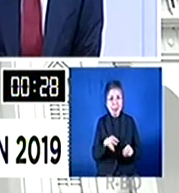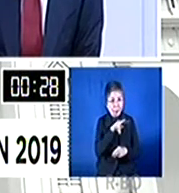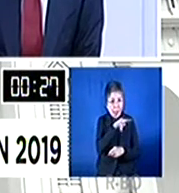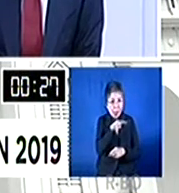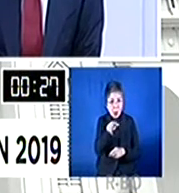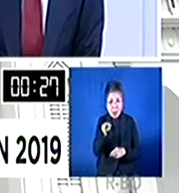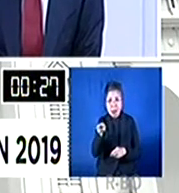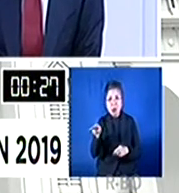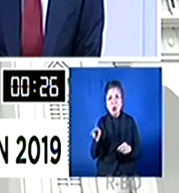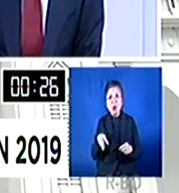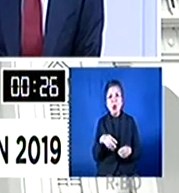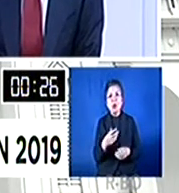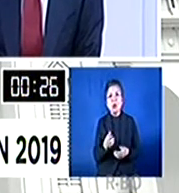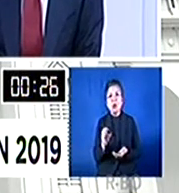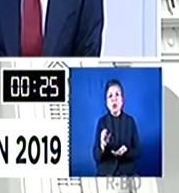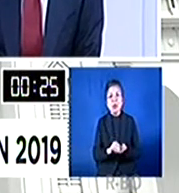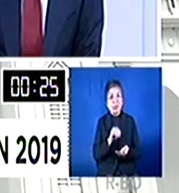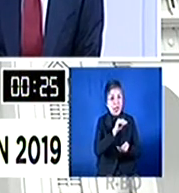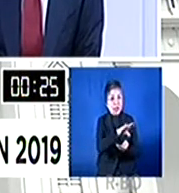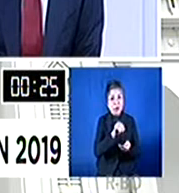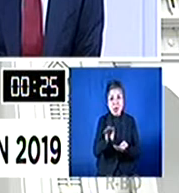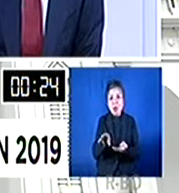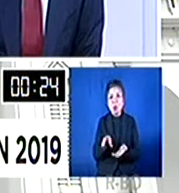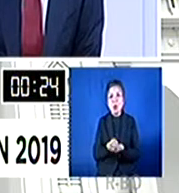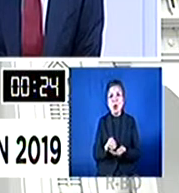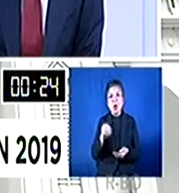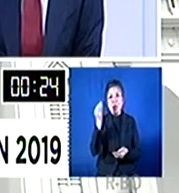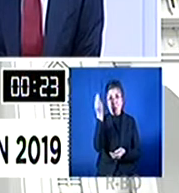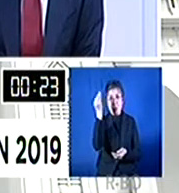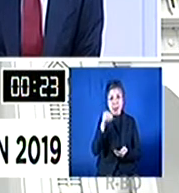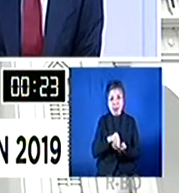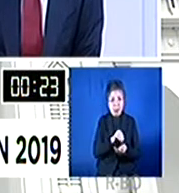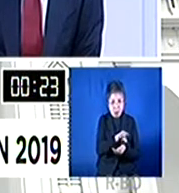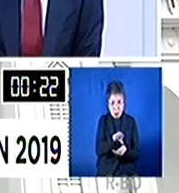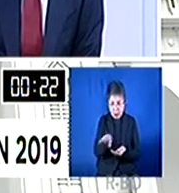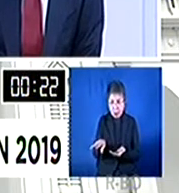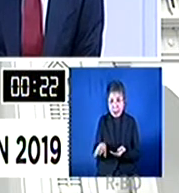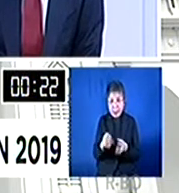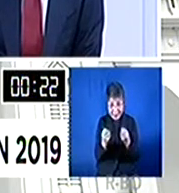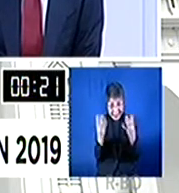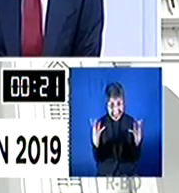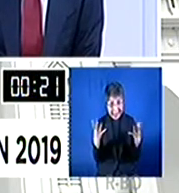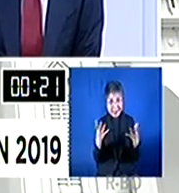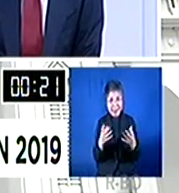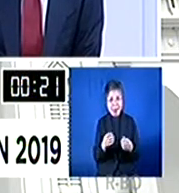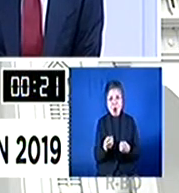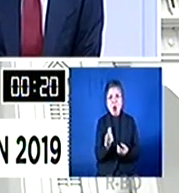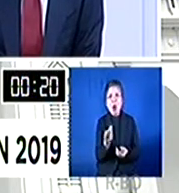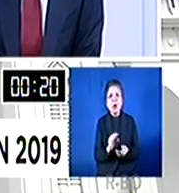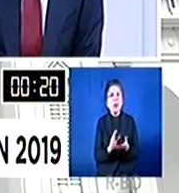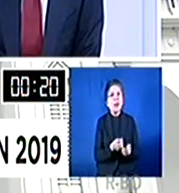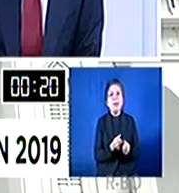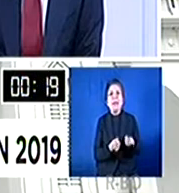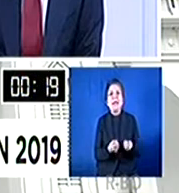untuk memantau yaitu transfer dana pusat ke daerah, sehingga dana pendidikan menjadi